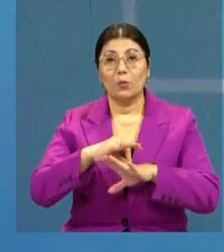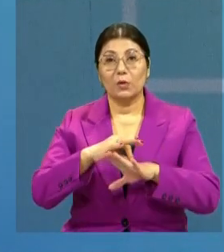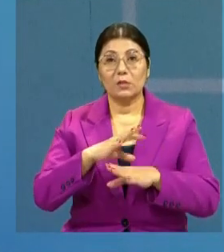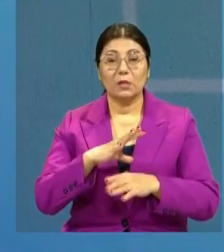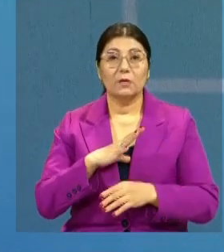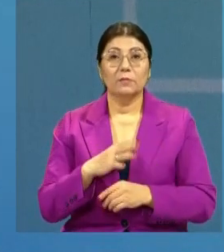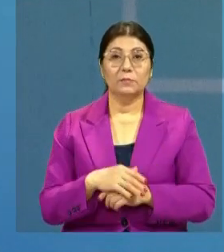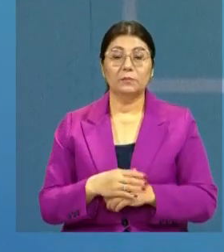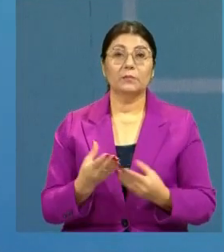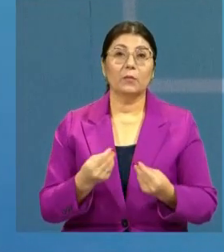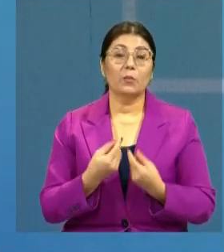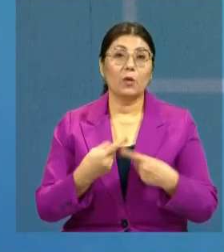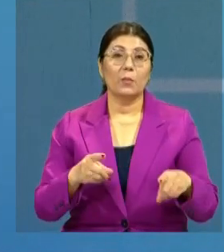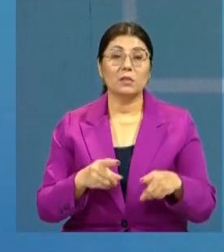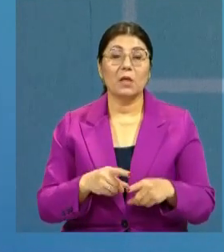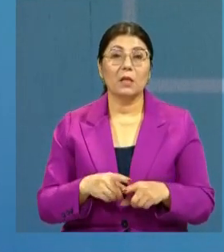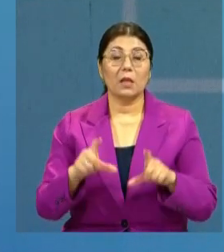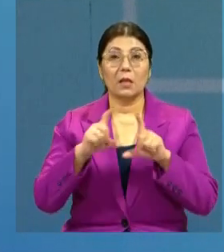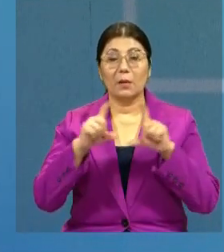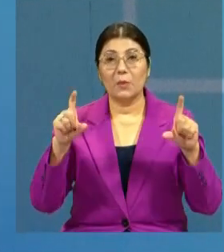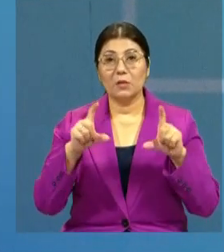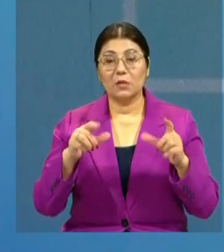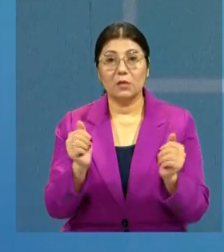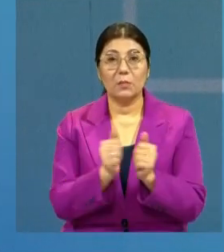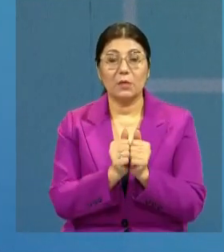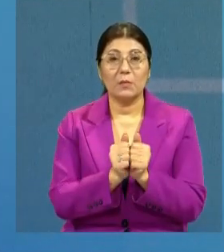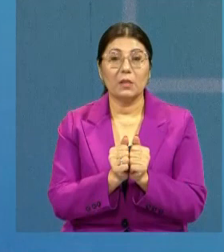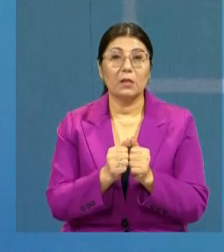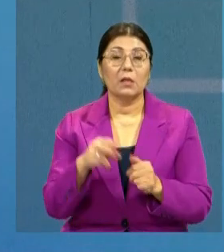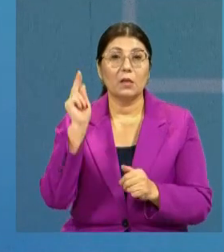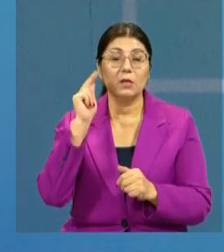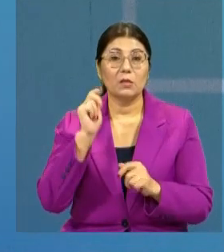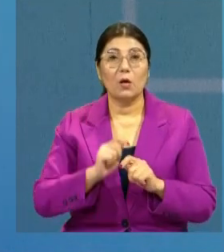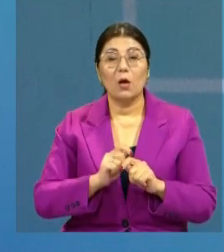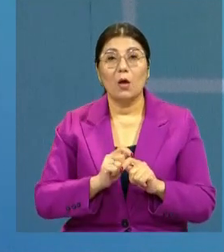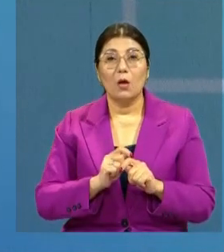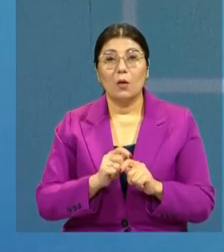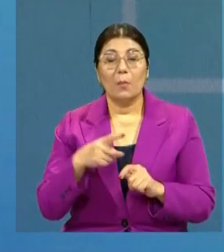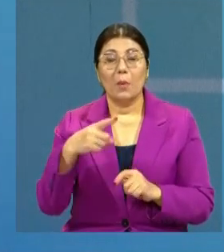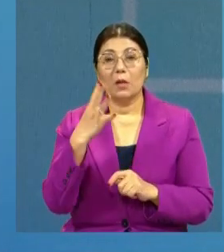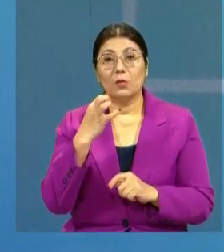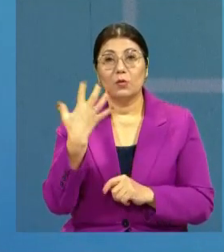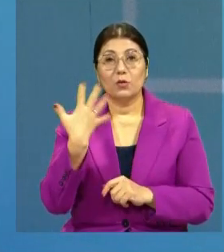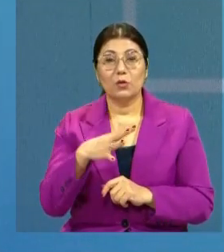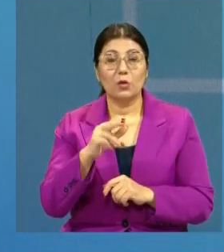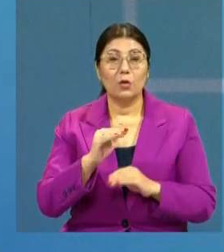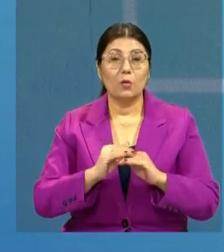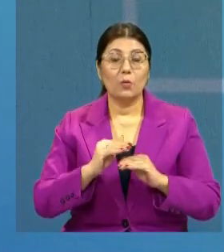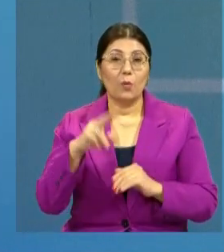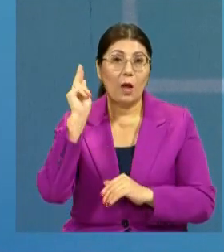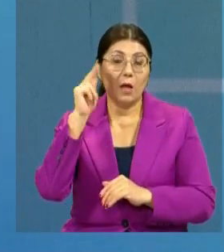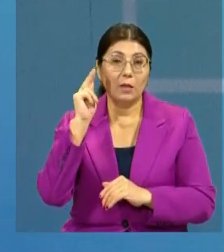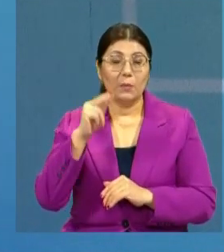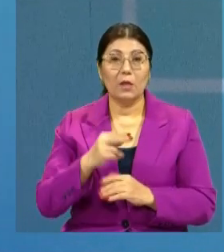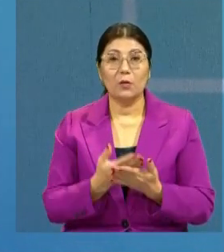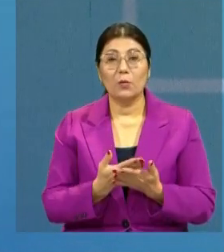білімдерін арттырдық. Одан бөлек мемлекеттік мешіт төңіректерінде жаңағындай сауат ашу курстарында облыс бойынша 1450 адамда оқыттық. Одан бөлек соның